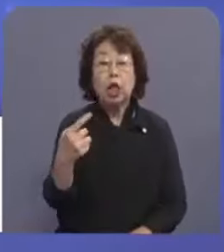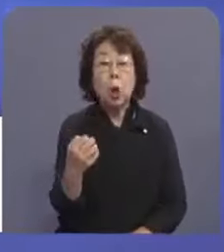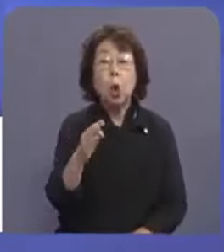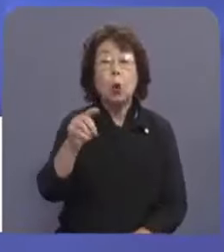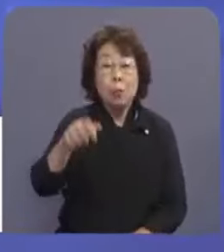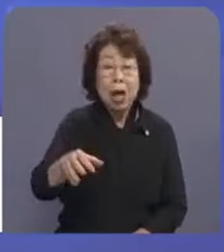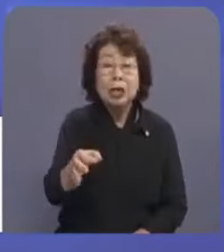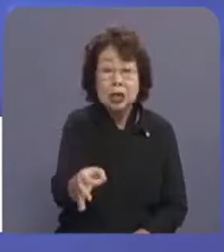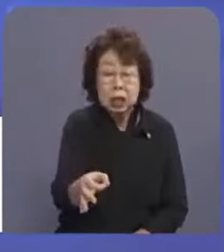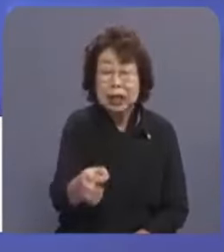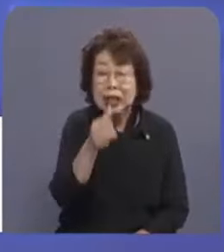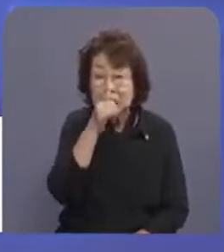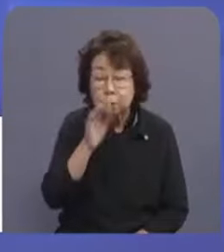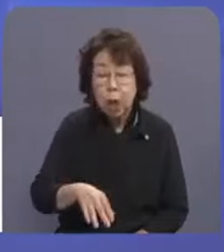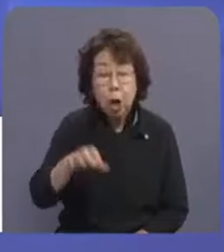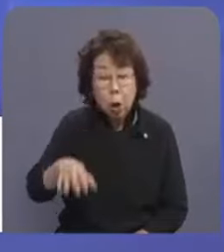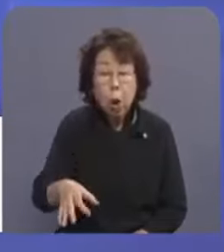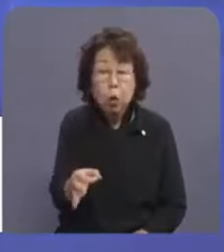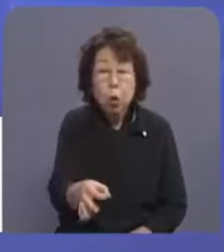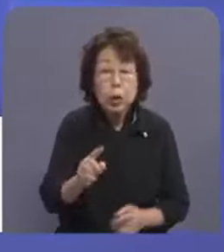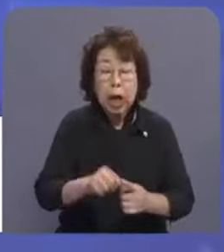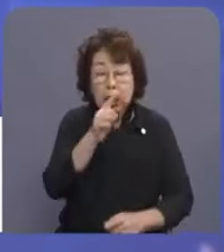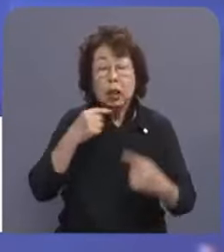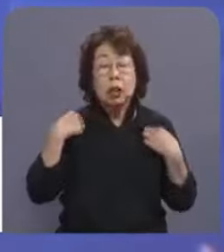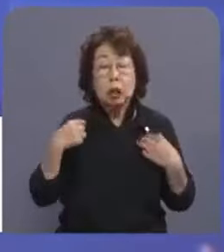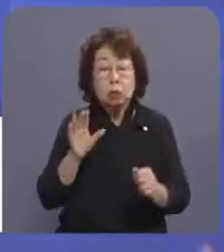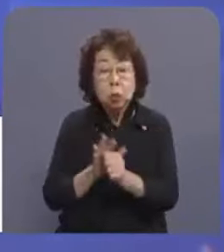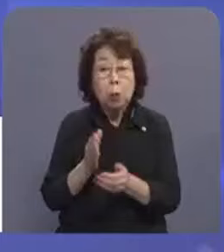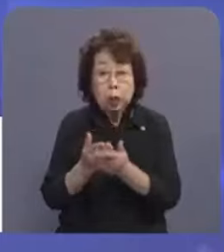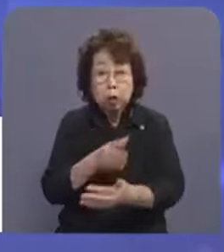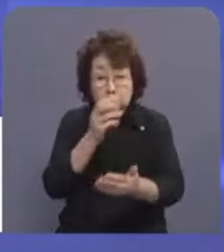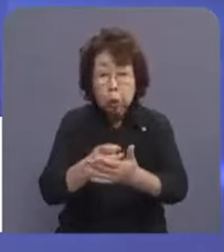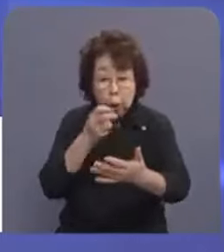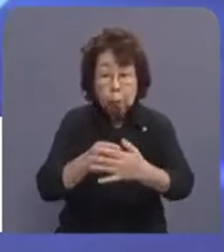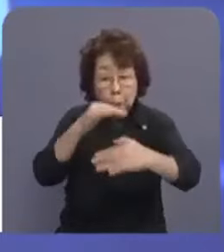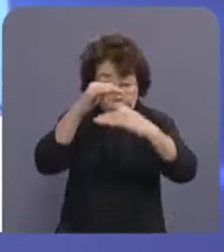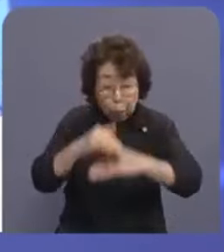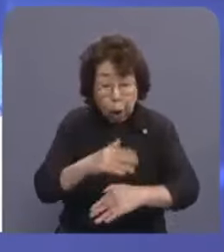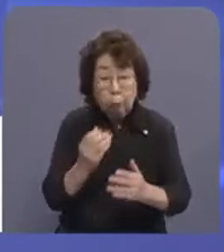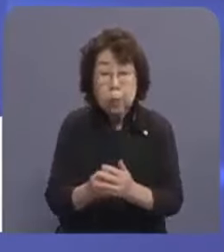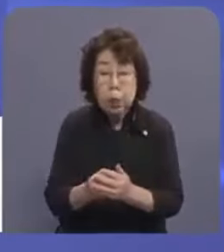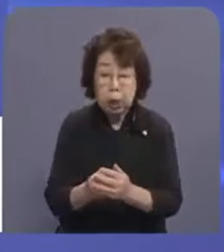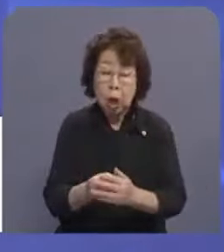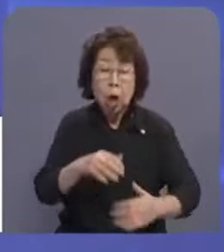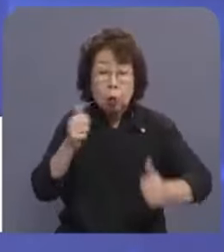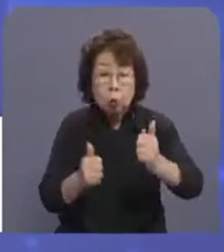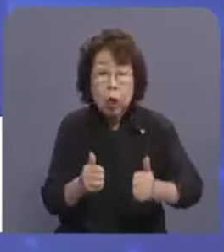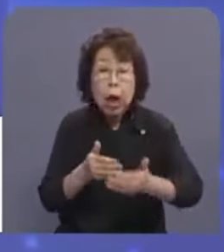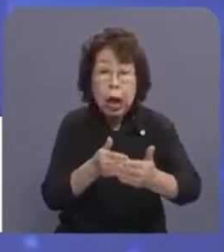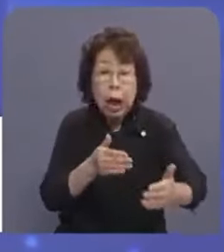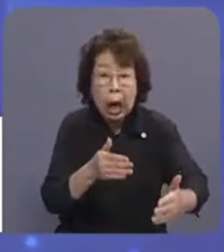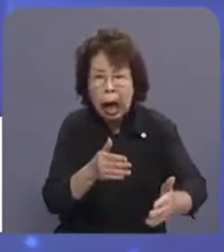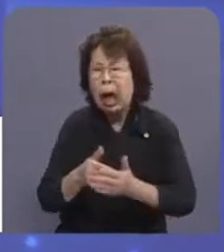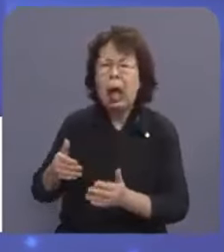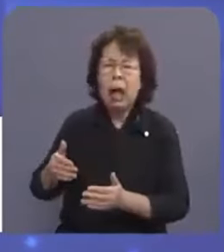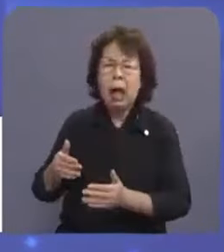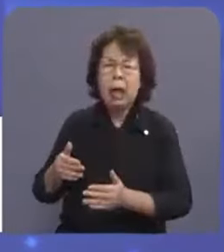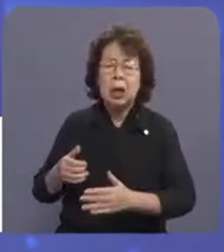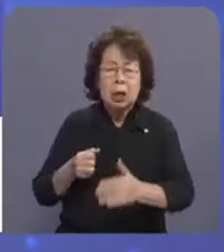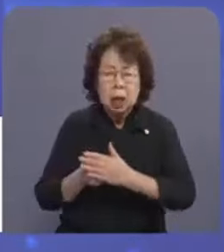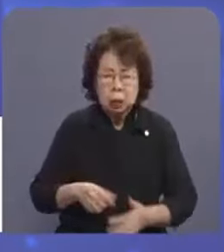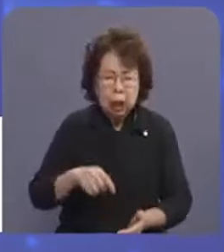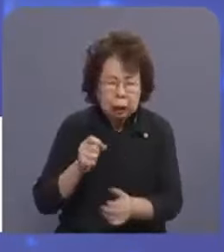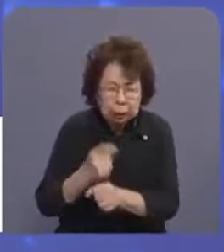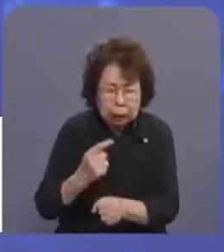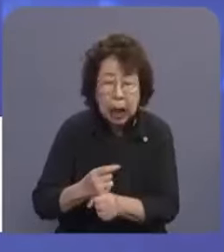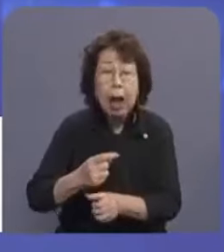있습니다 그런데 지역 화폐에 대한 정부 지원 의무화를 주 내용을 하는 지역 화폐 법이 국회 문턱을 넘지 못하면서 당장